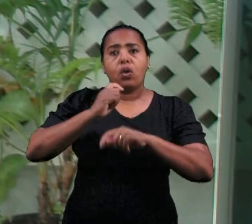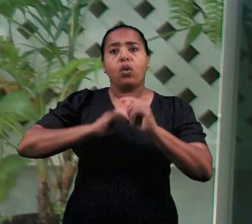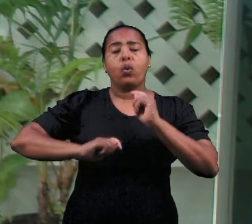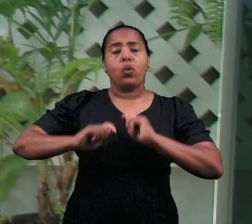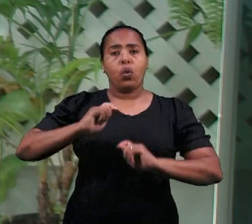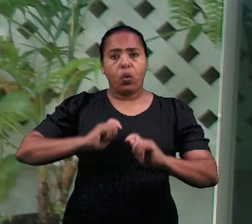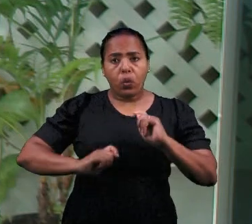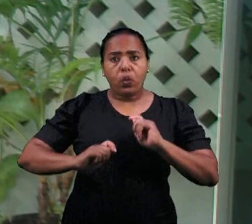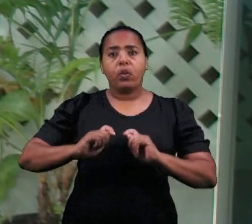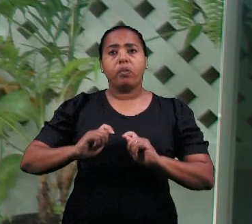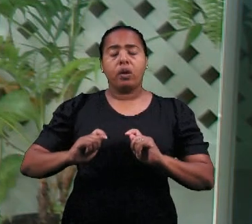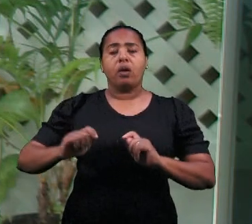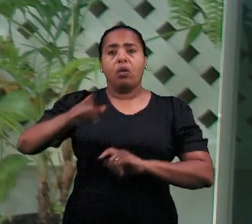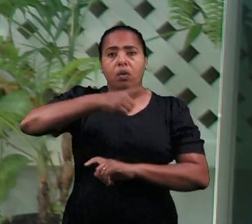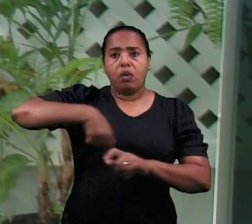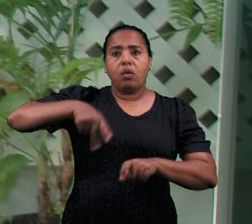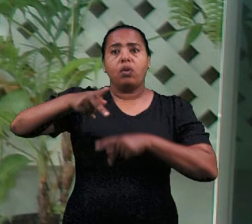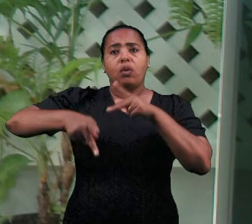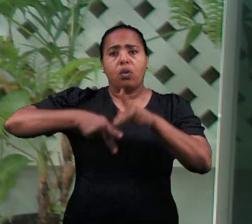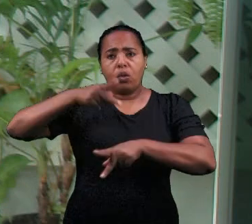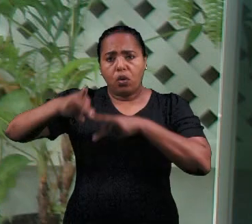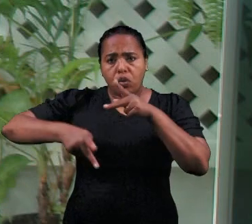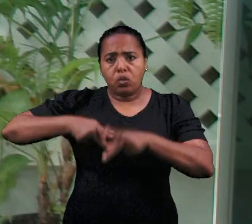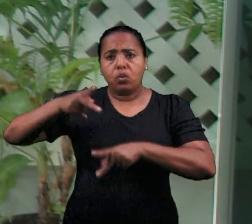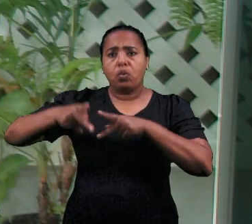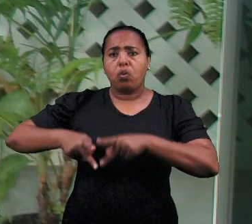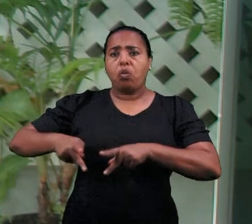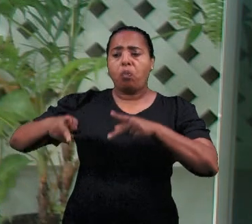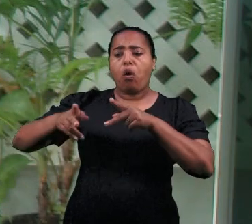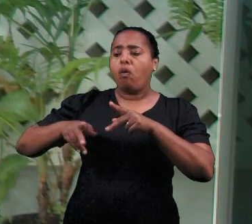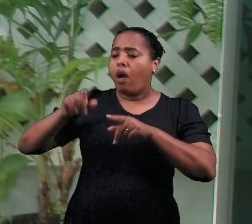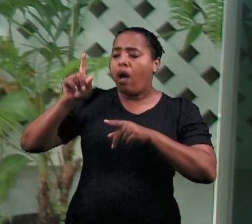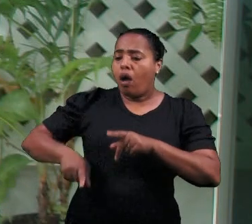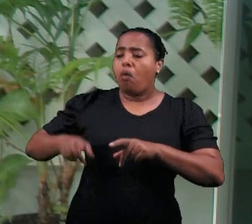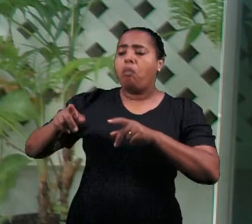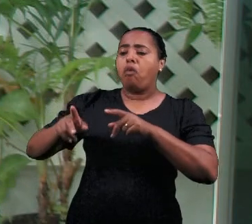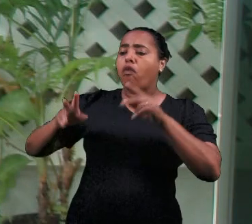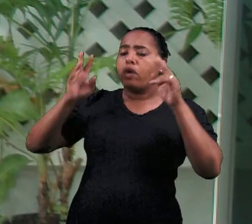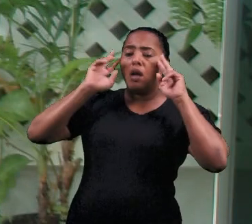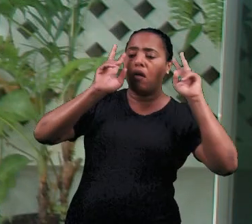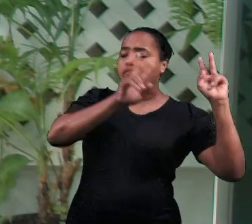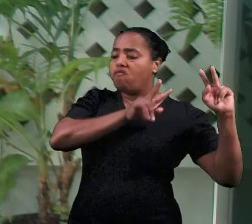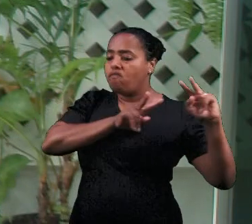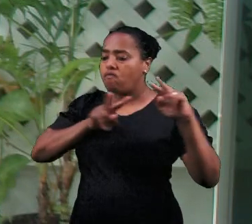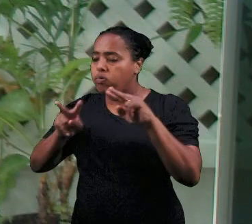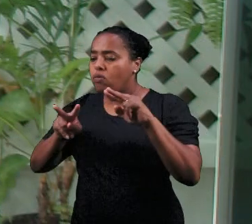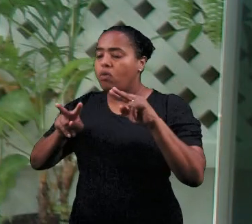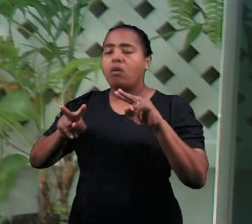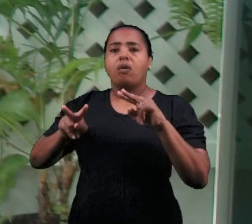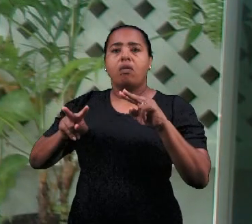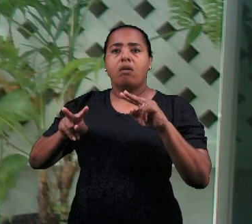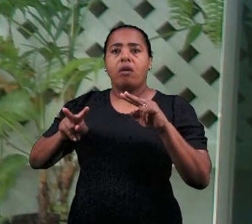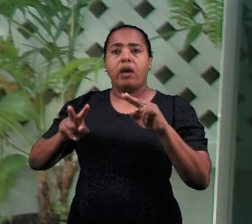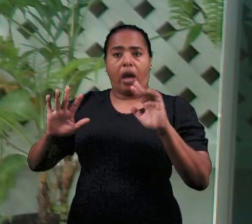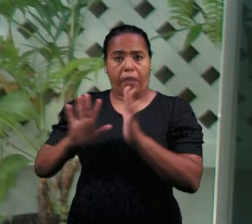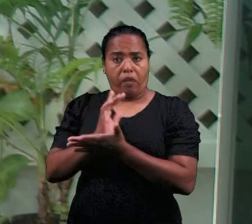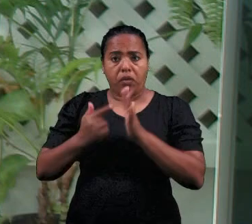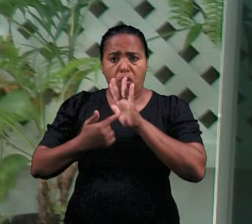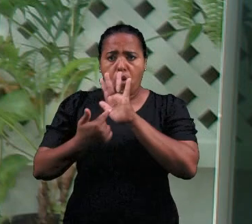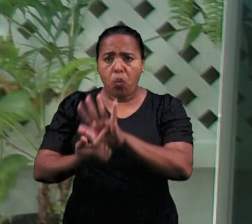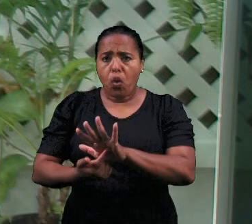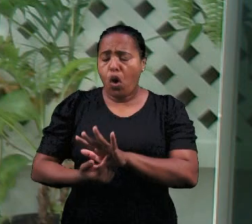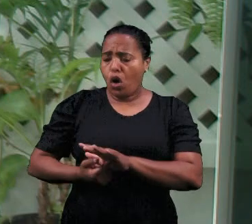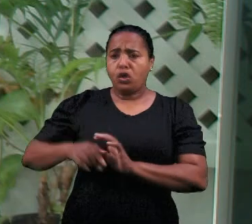vie sociale, la vie économique. Notre peuple, c'est un peuple